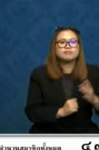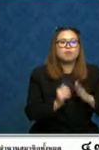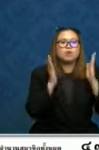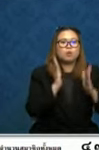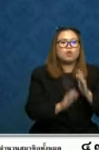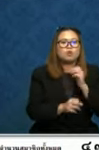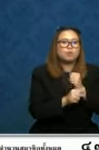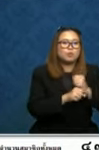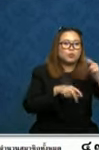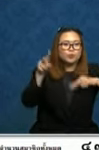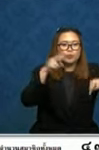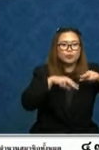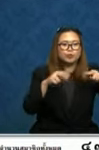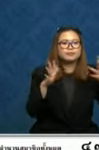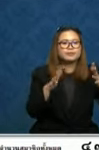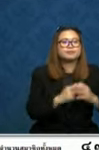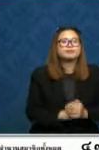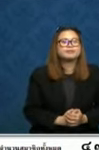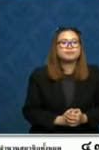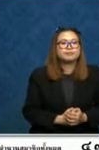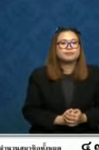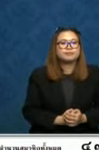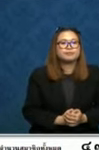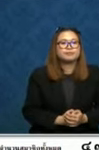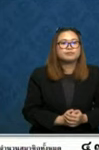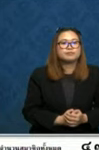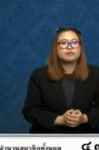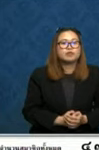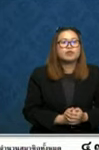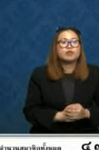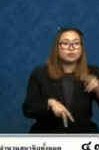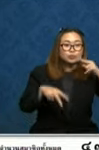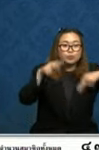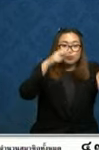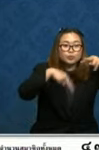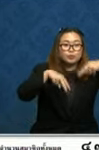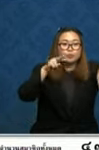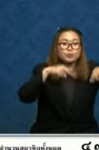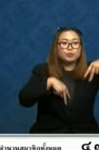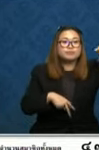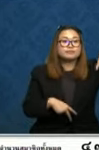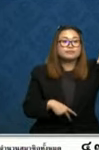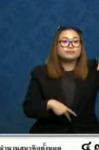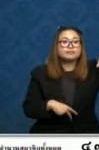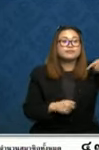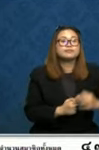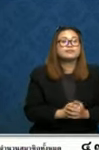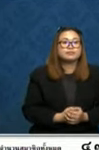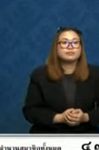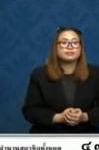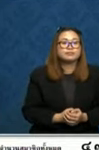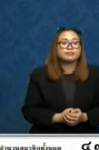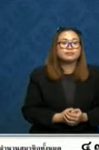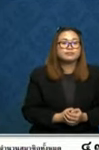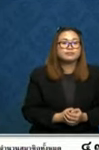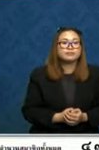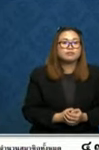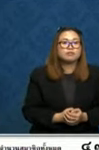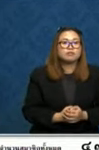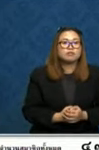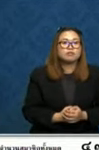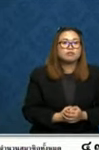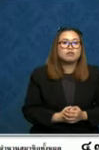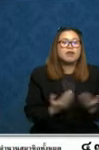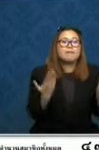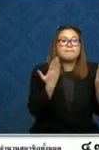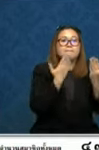างกรรมาธิการว่าหลุดมาได้ยังไงนะครับผู้แทนพิเศษเนี่ยนะครับได้ทราบว่ามีการอภิปรายว่าเปลี่ยนภารกิจไม่